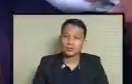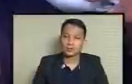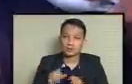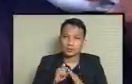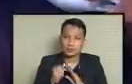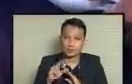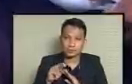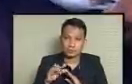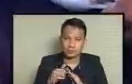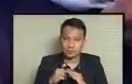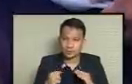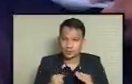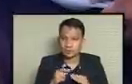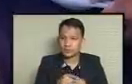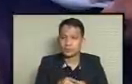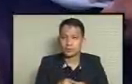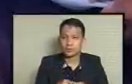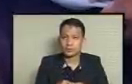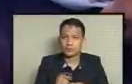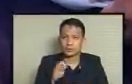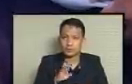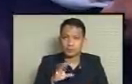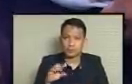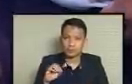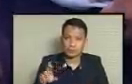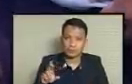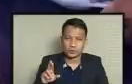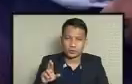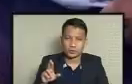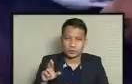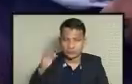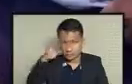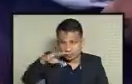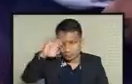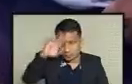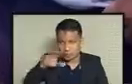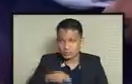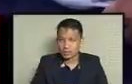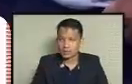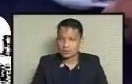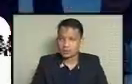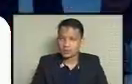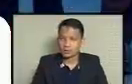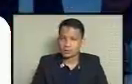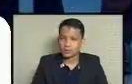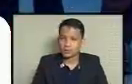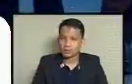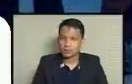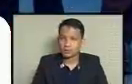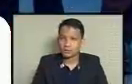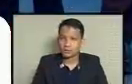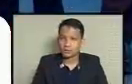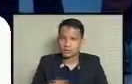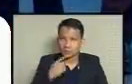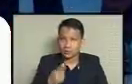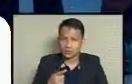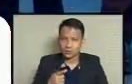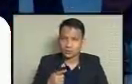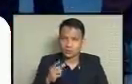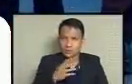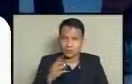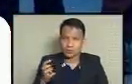po. Sa lugar? Sa Bacoor, Cavite po. Springville. Okay. Alright. So, 400 po sa